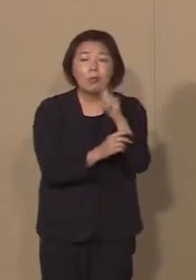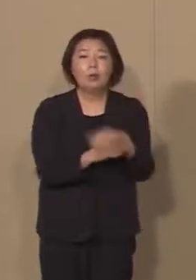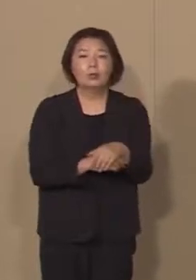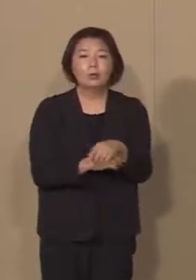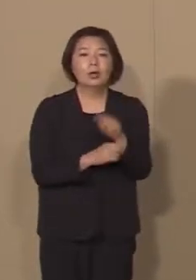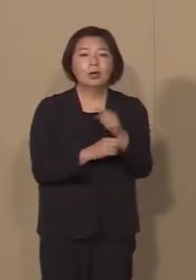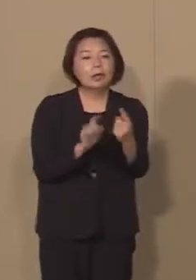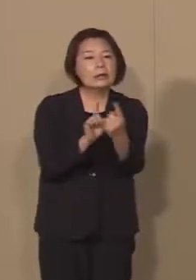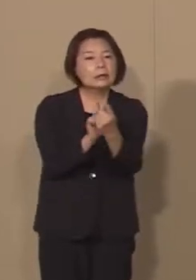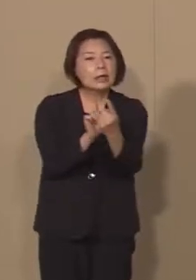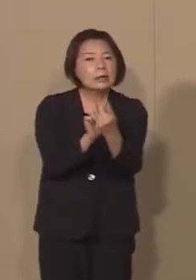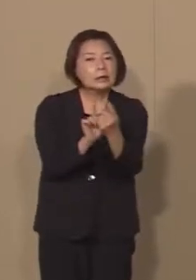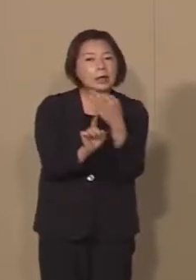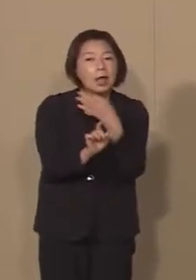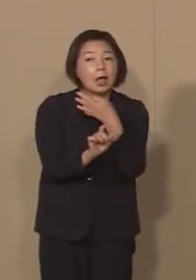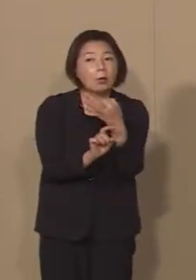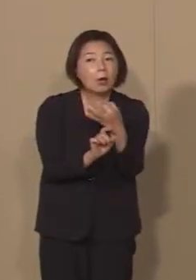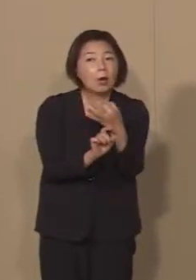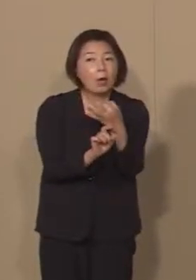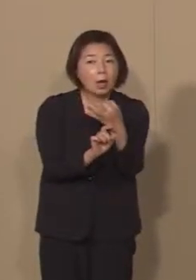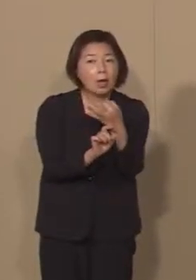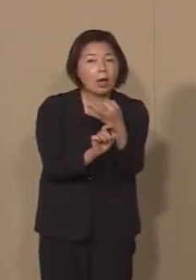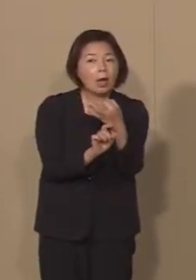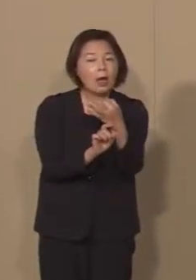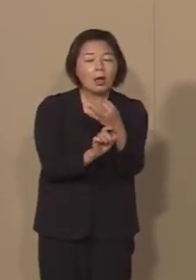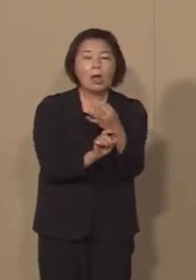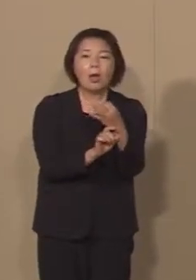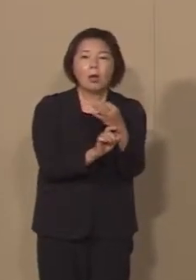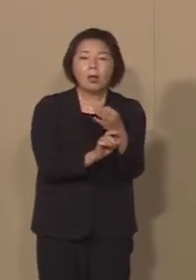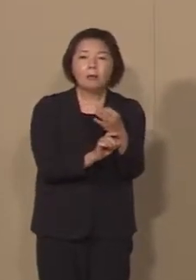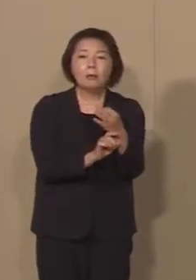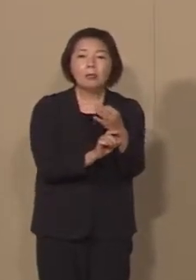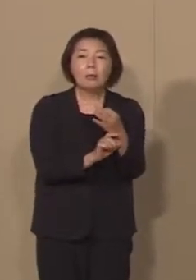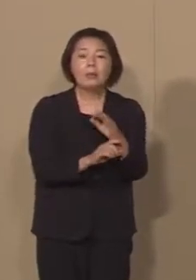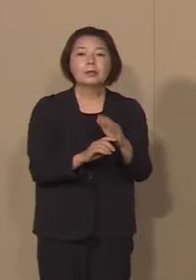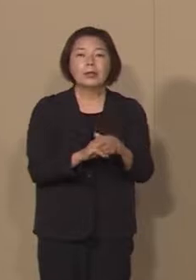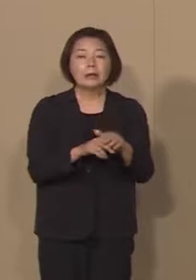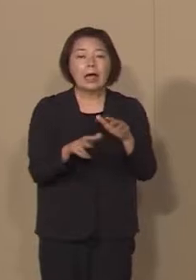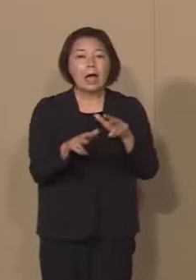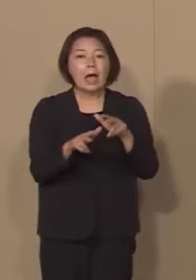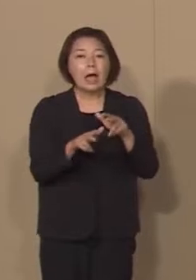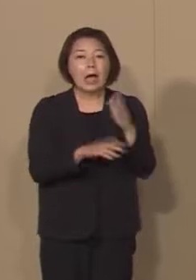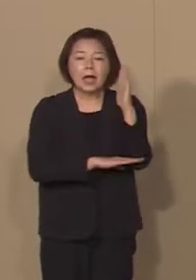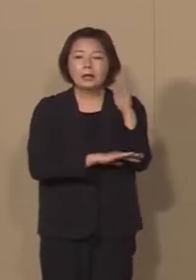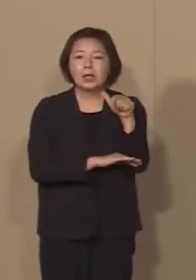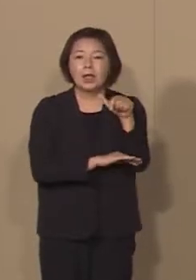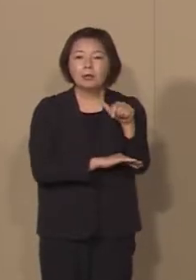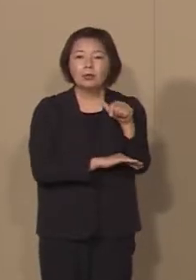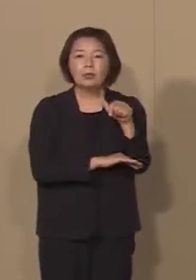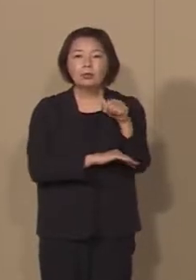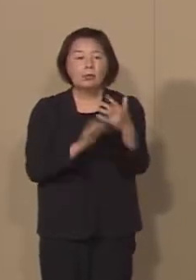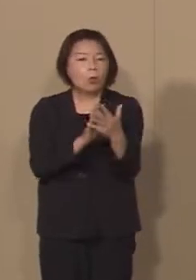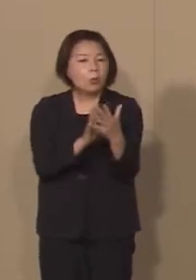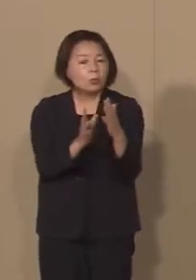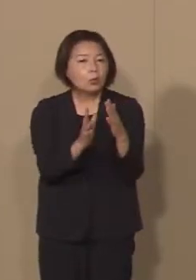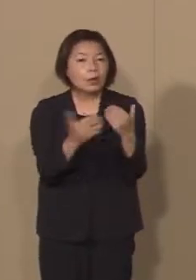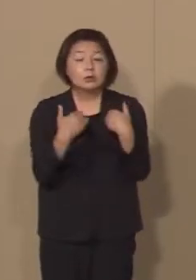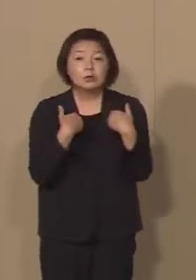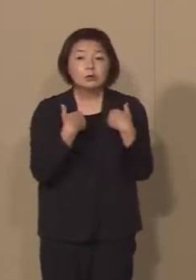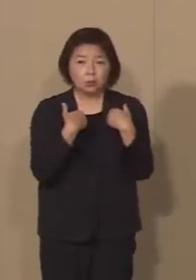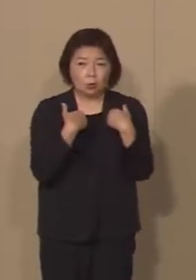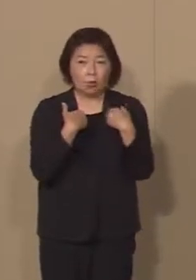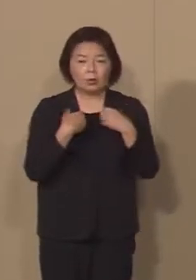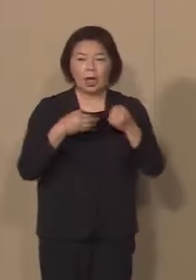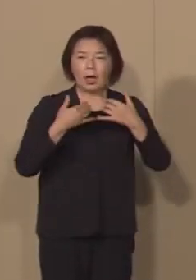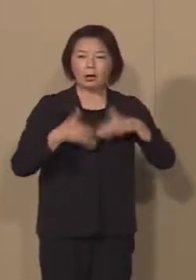て声をあげるし術かないというかその政府を動かさないと結局この状況ね特に弱者がそう